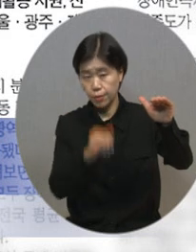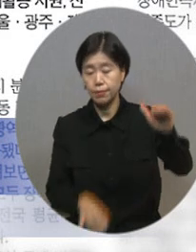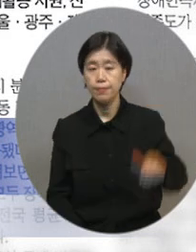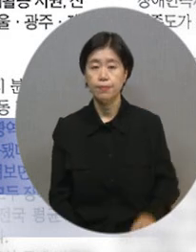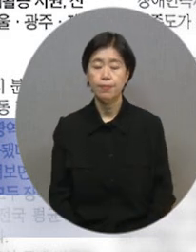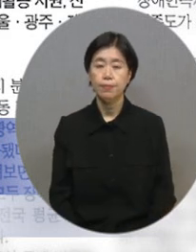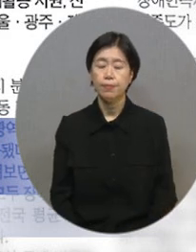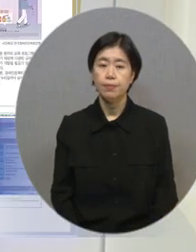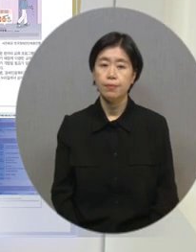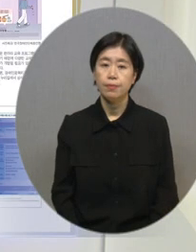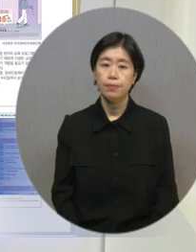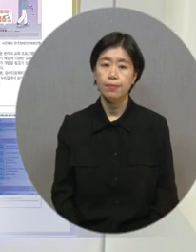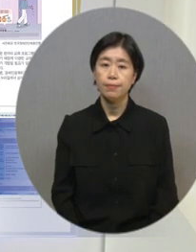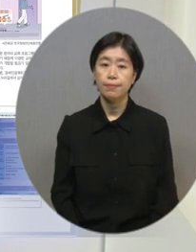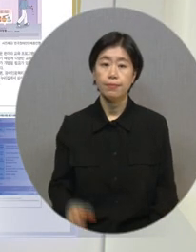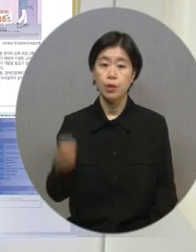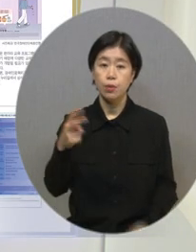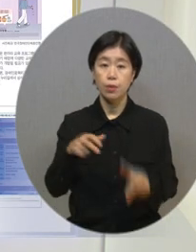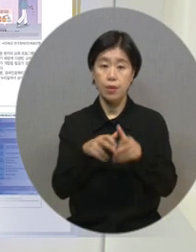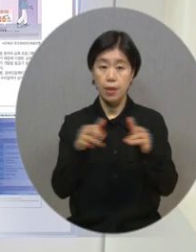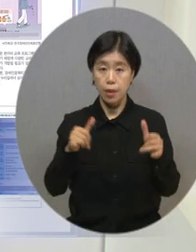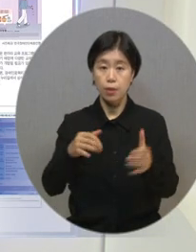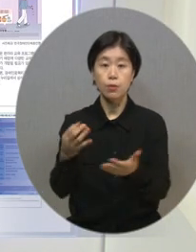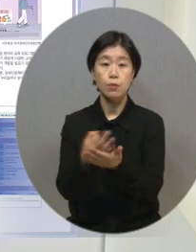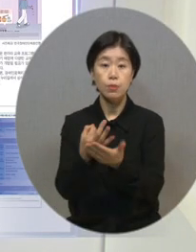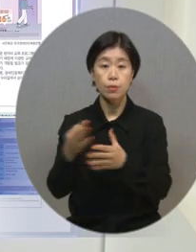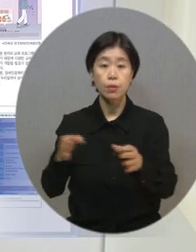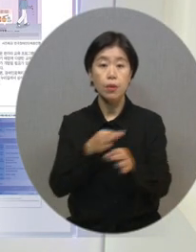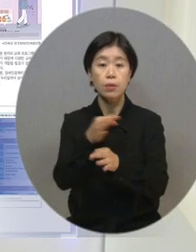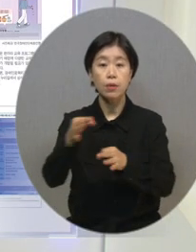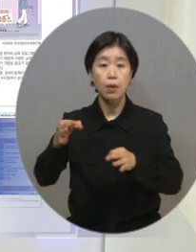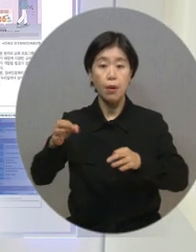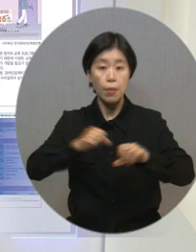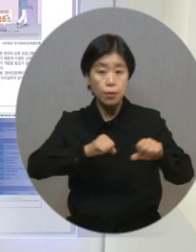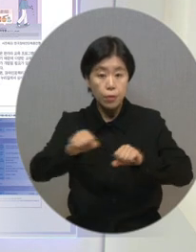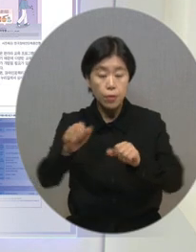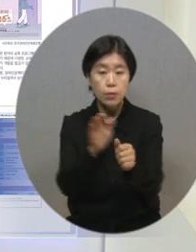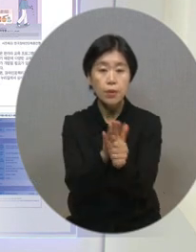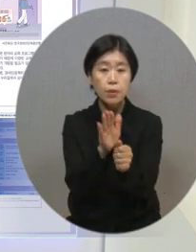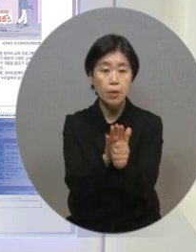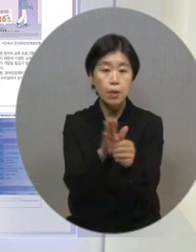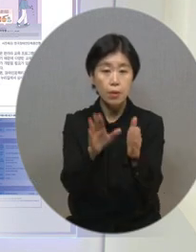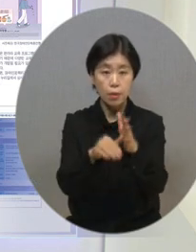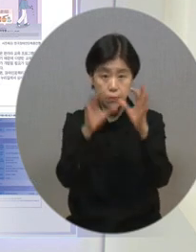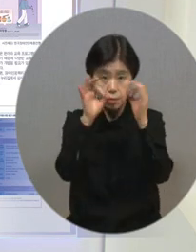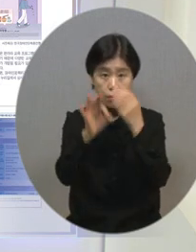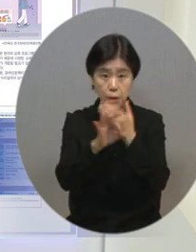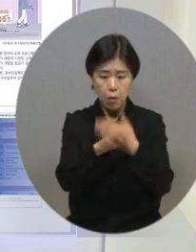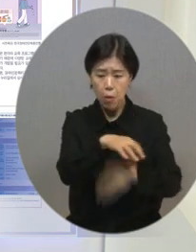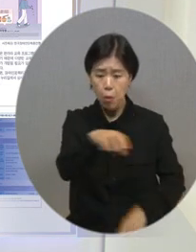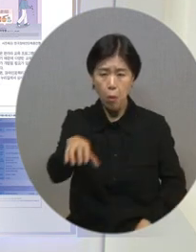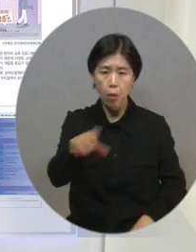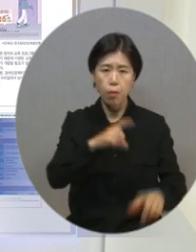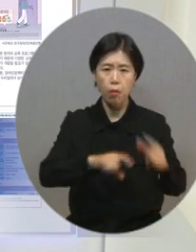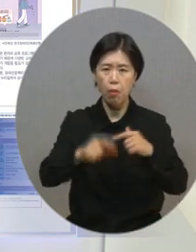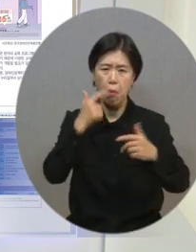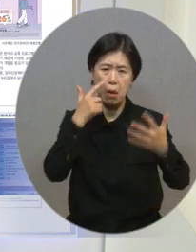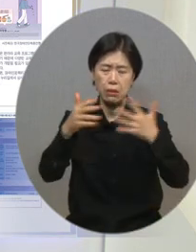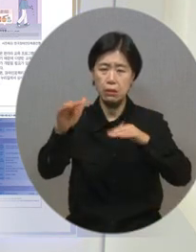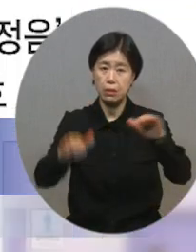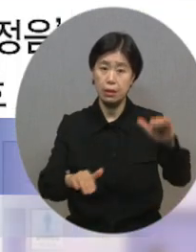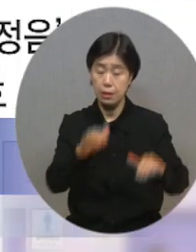보이고 있습니다 한편 장애인 소득 경제 활동 지원영역 에서도이 지역간 차이는 뚜렷하게